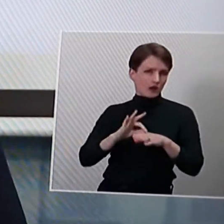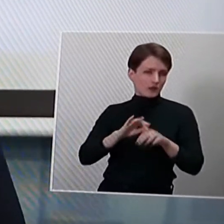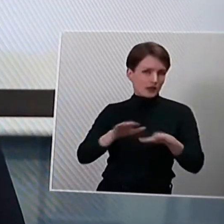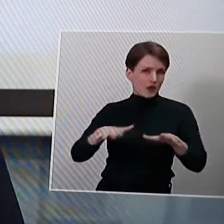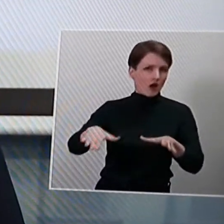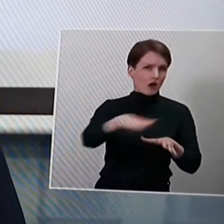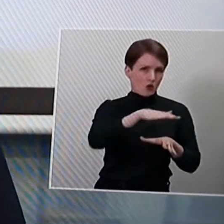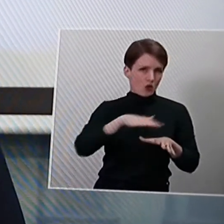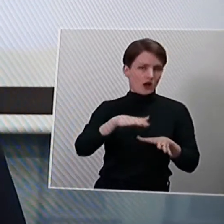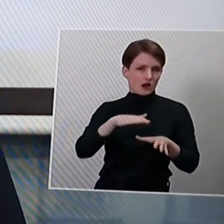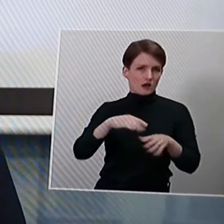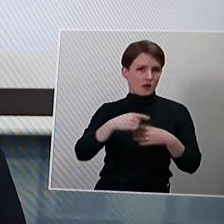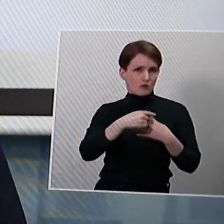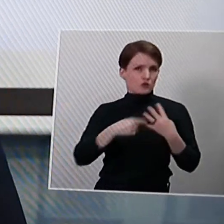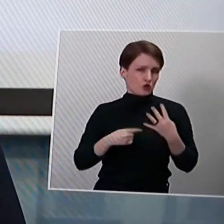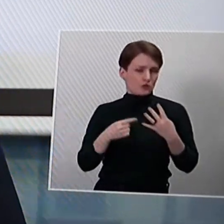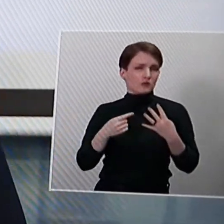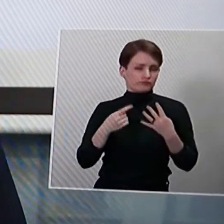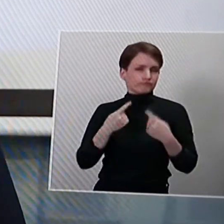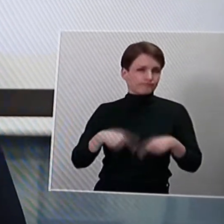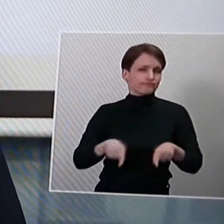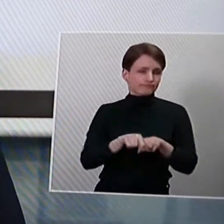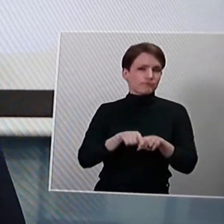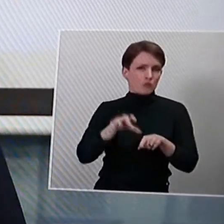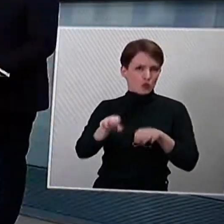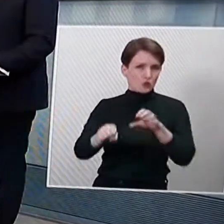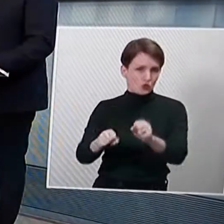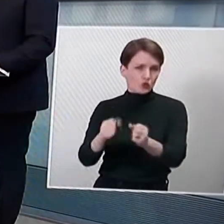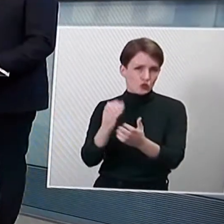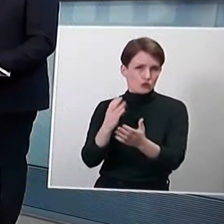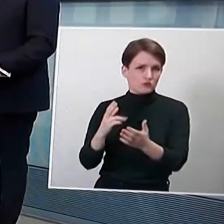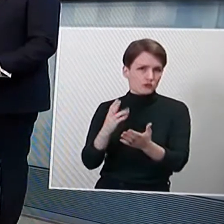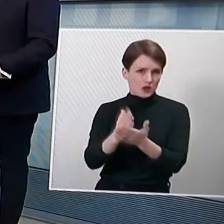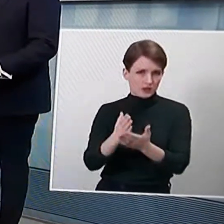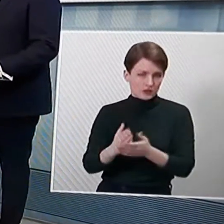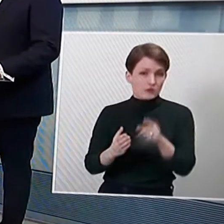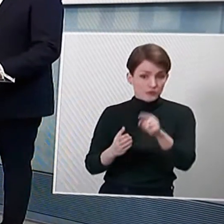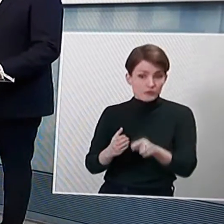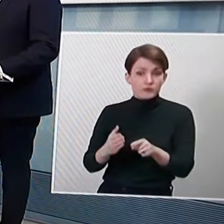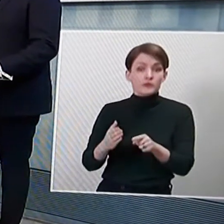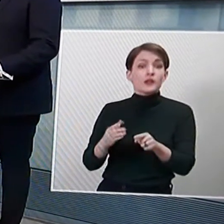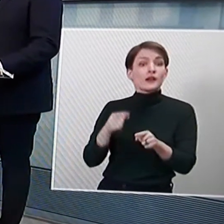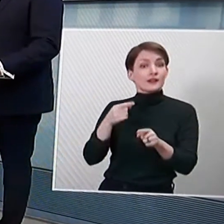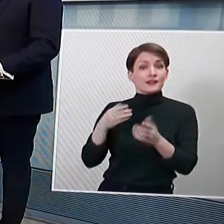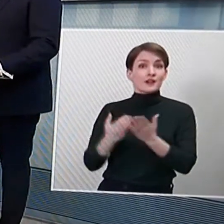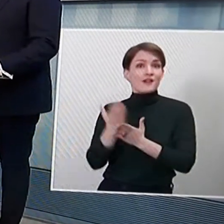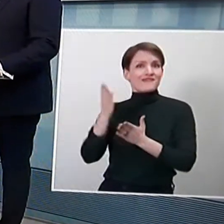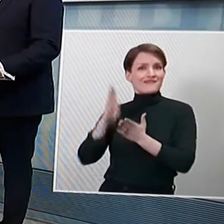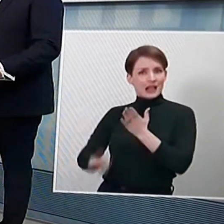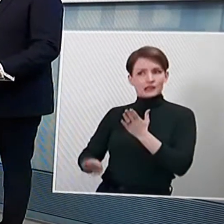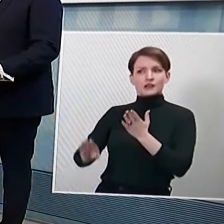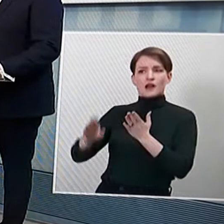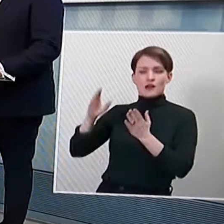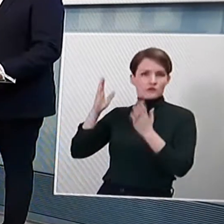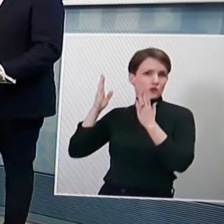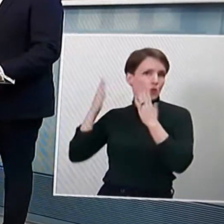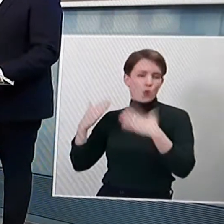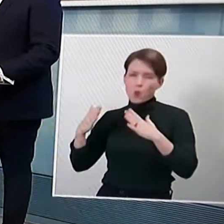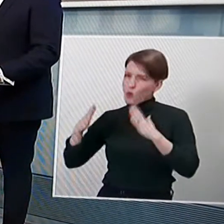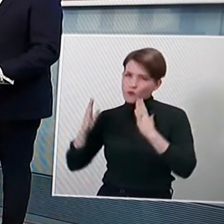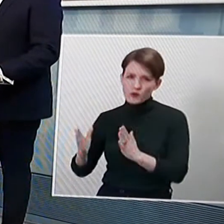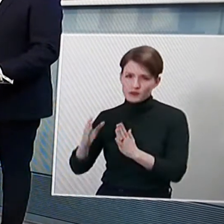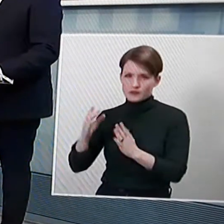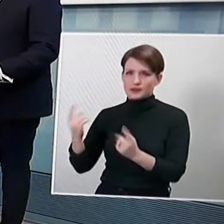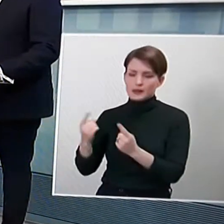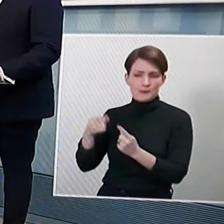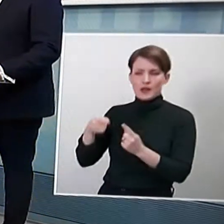epidemia-alueilla täytyy puuttua, jotta emme ole yhtäkkiä siinä tilanteessa, johon emme halua ajautua. Tämä on